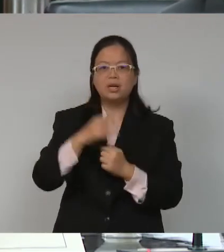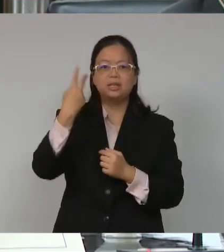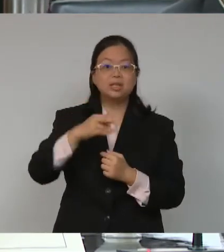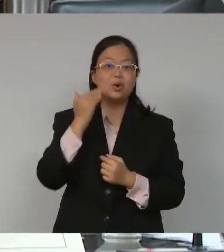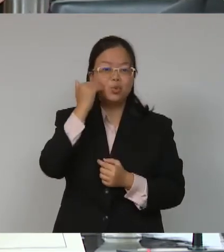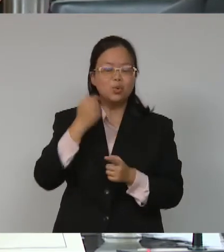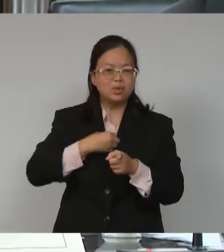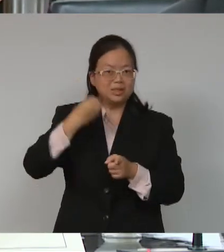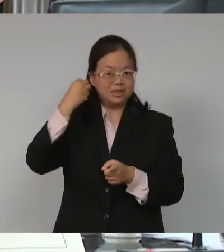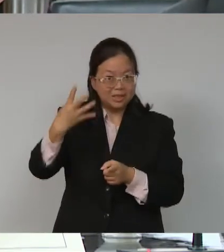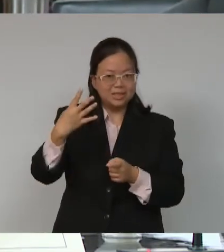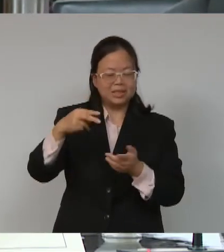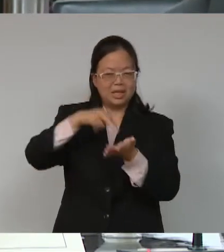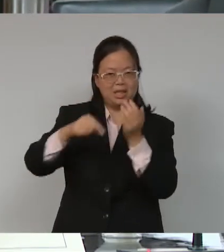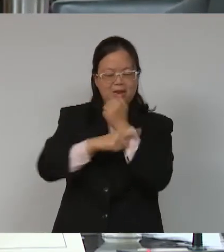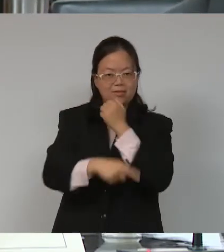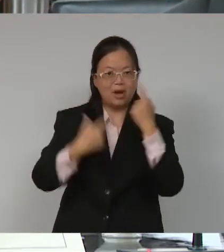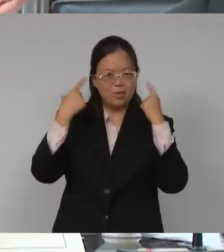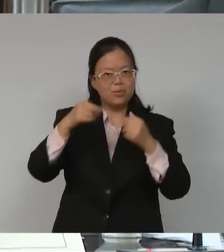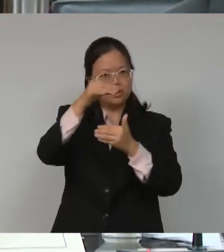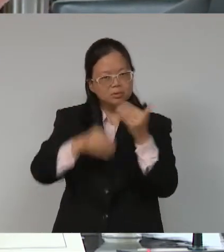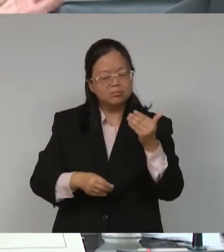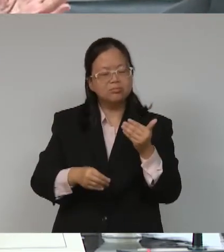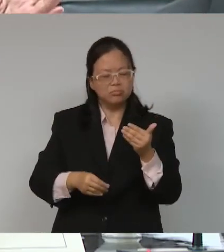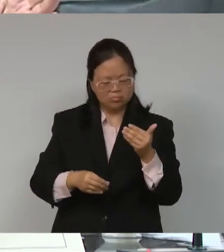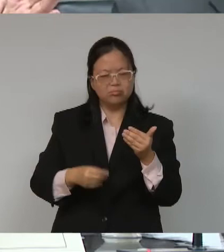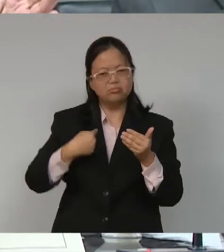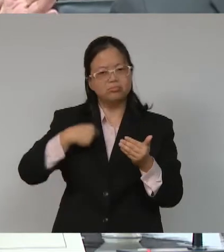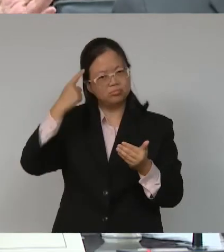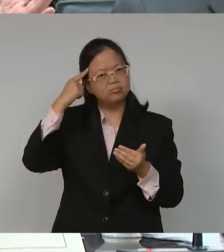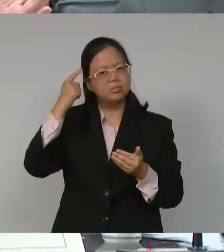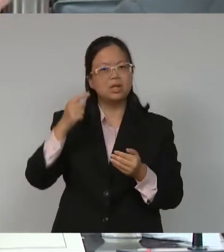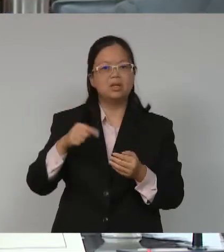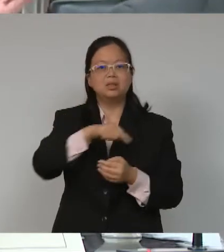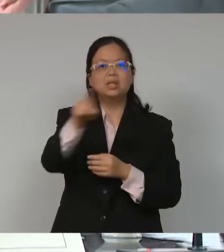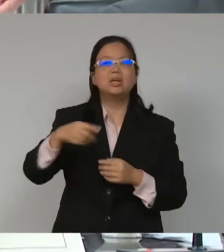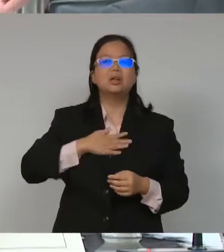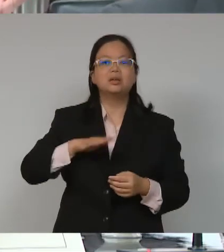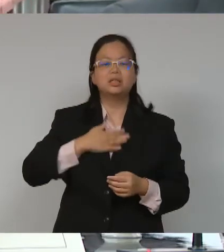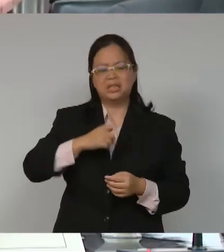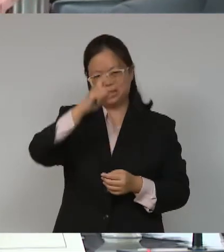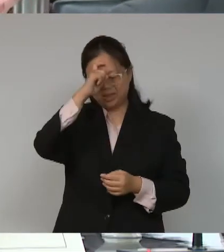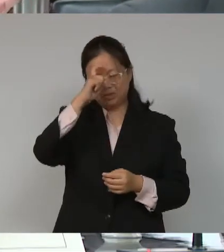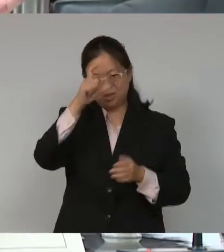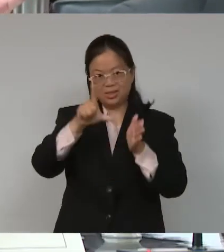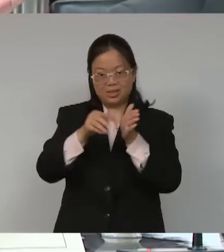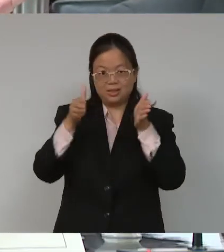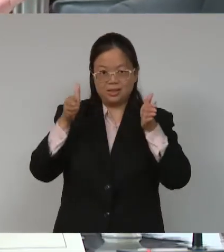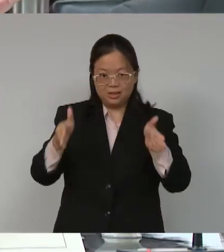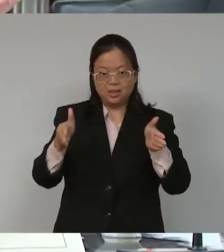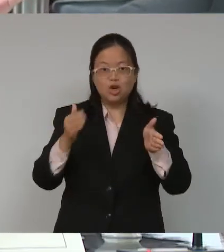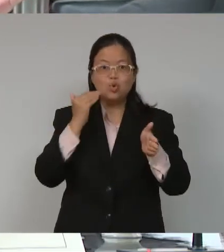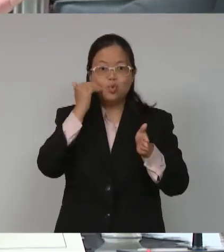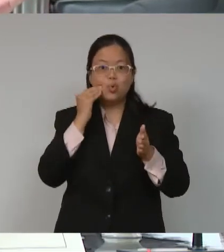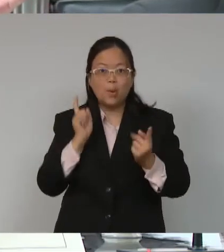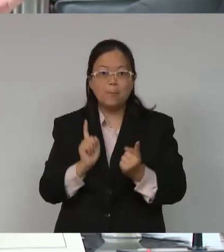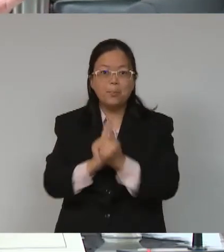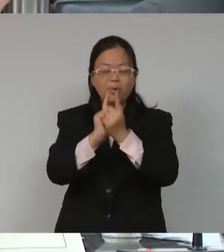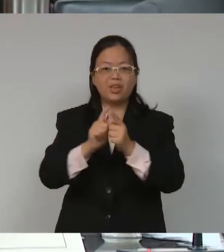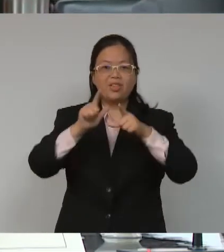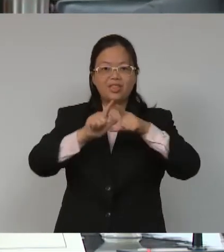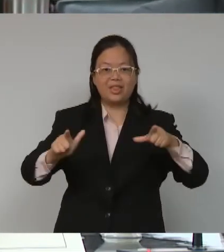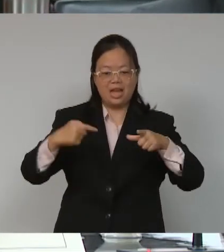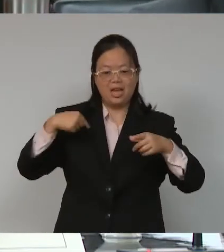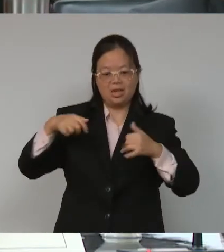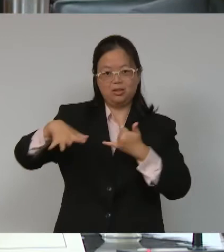则，那大家其实都明了，你就是希望在一定的期间之内呢，能够当它碰到这个有大选的情况